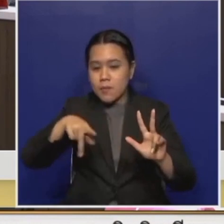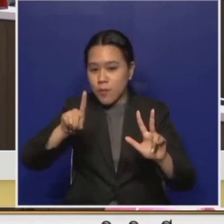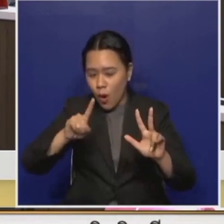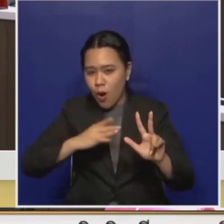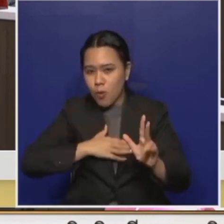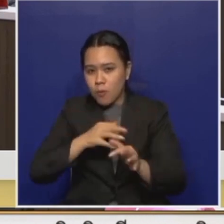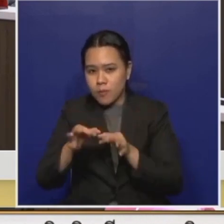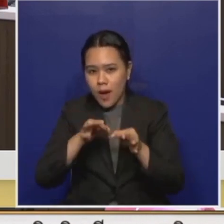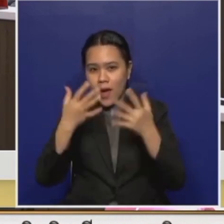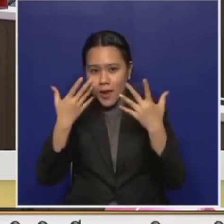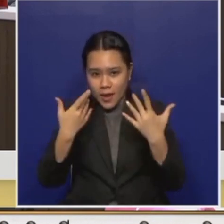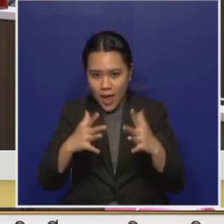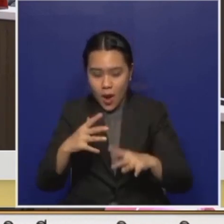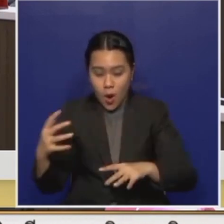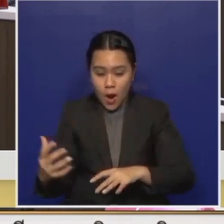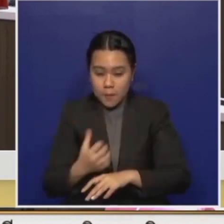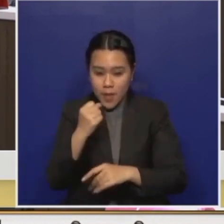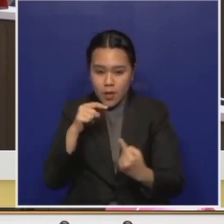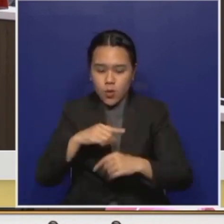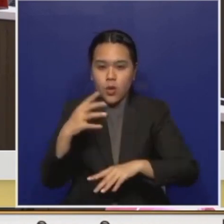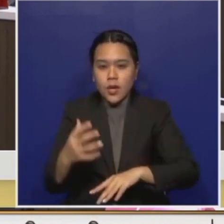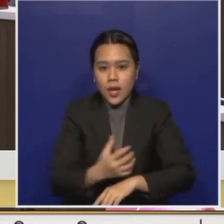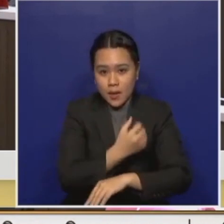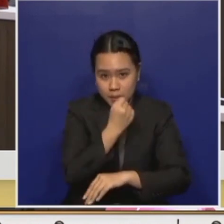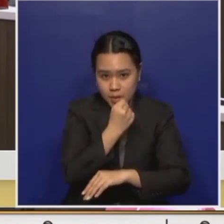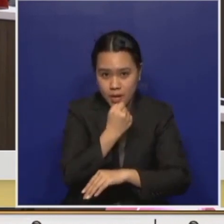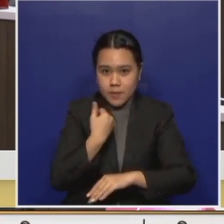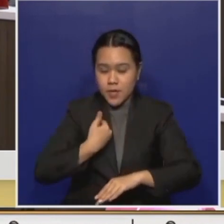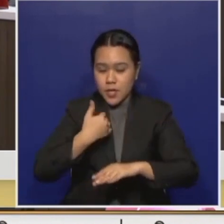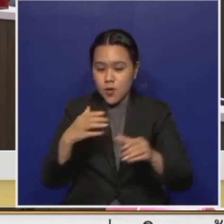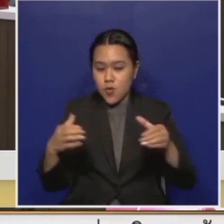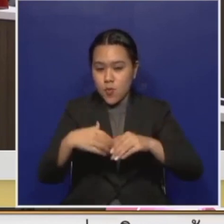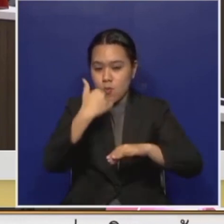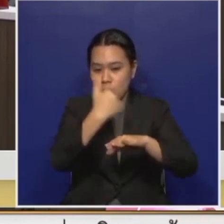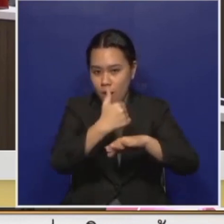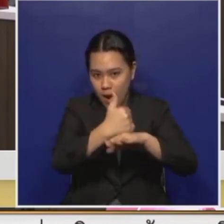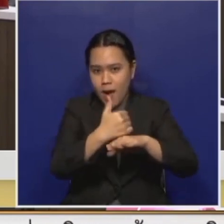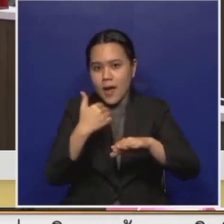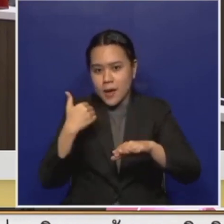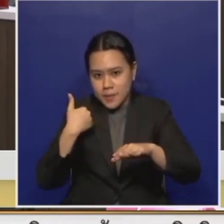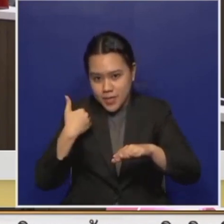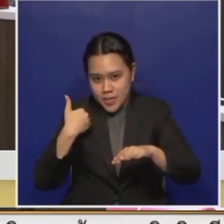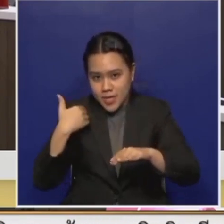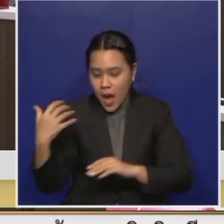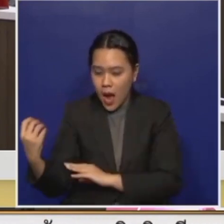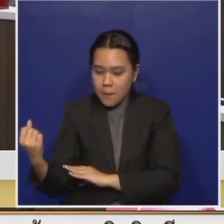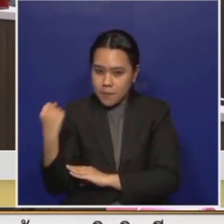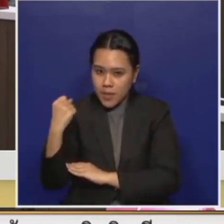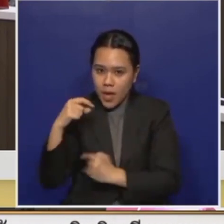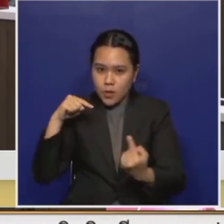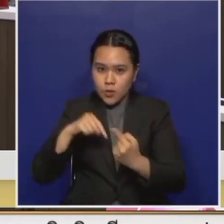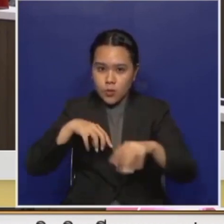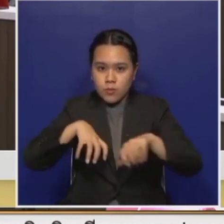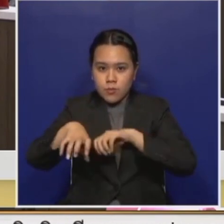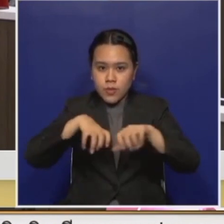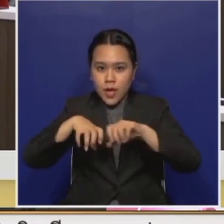ครองอำนาดทางด้านการเมืองก็มีหัหนาพักษบาง Adventuresครองอำนาดในการบริหารรการแ่น